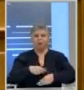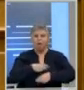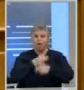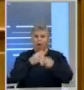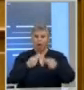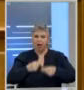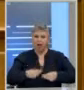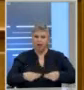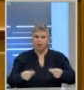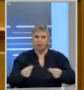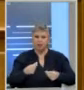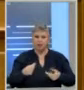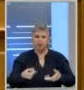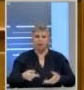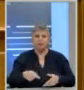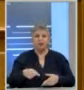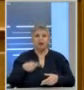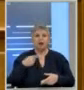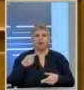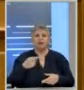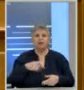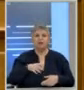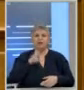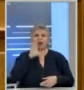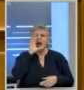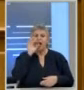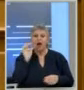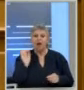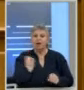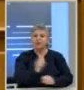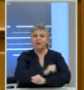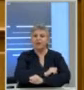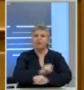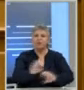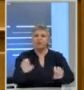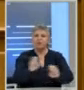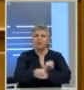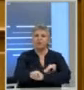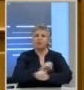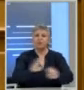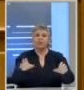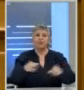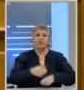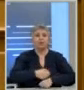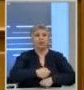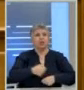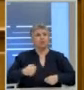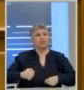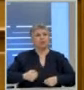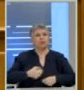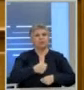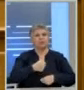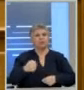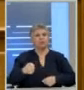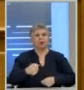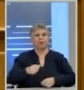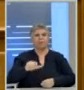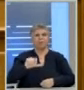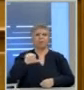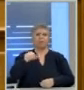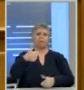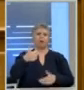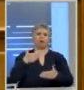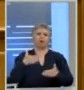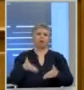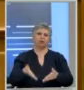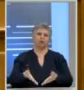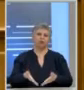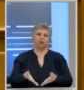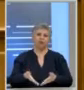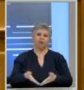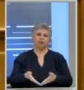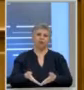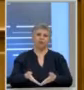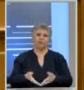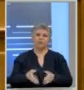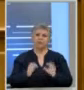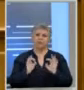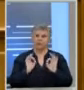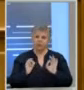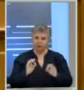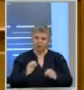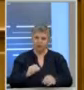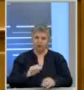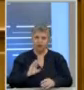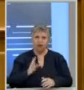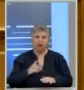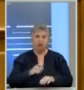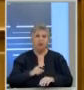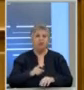είστε η καλύτερη διαφήμιση της λιτότητας στην Ευρωζώνη. Και όπως πάντα, τα πράγματα έχουν όνομα.